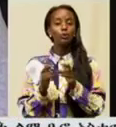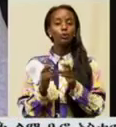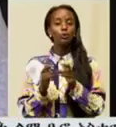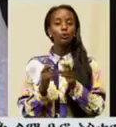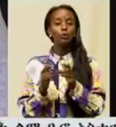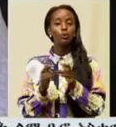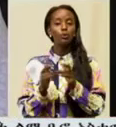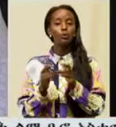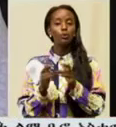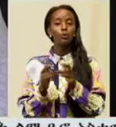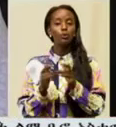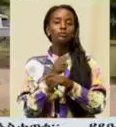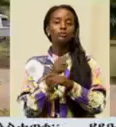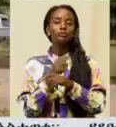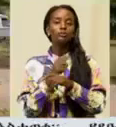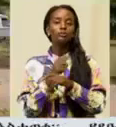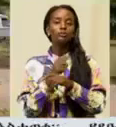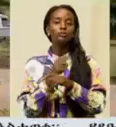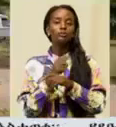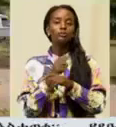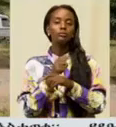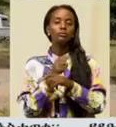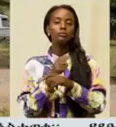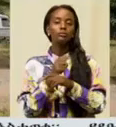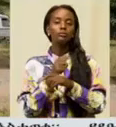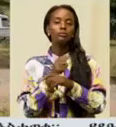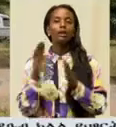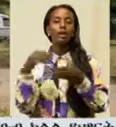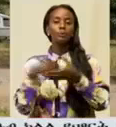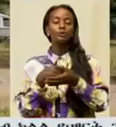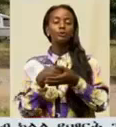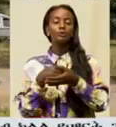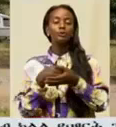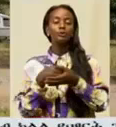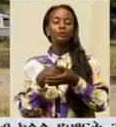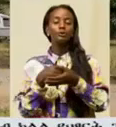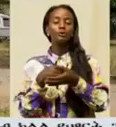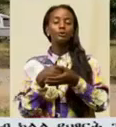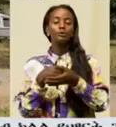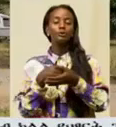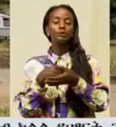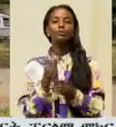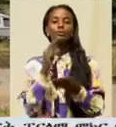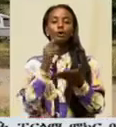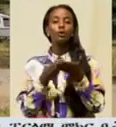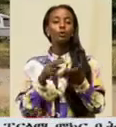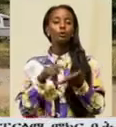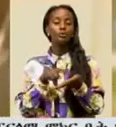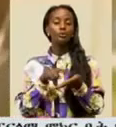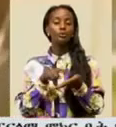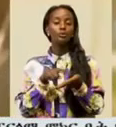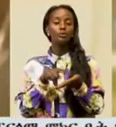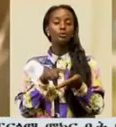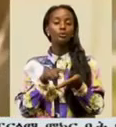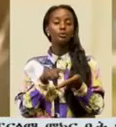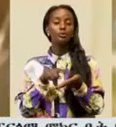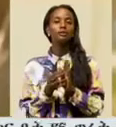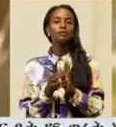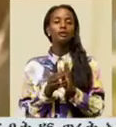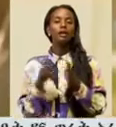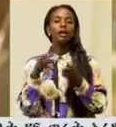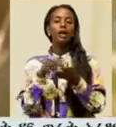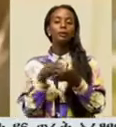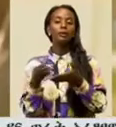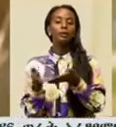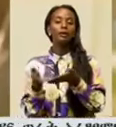አደረጃጀቱን ከተገበሩ ተቋማት አንዱ በሆነው የገቢዎች ቅርንጫፍ ጽሕፈት ቤት ተግባሩ በበጎ የሚነሳ ሆኗል። ለምሳሌ የገቢ